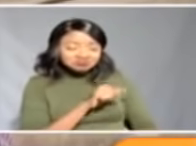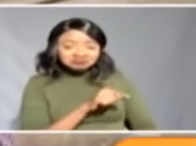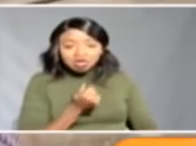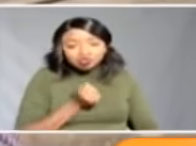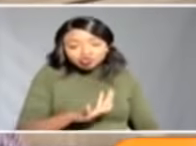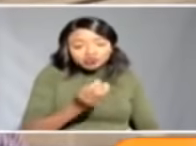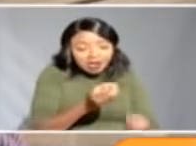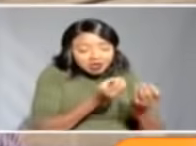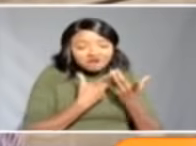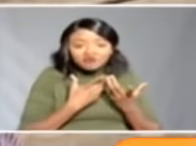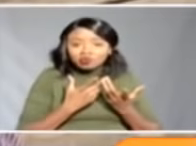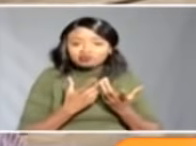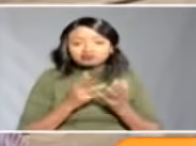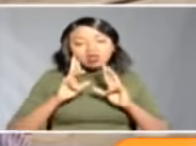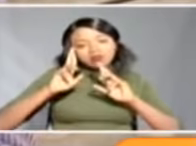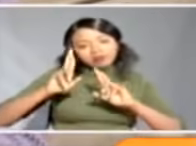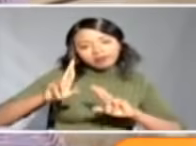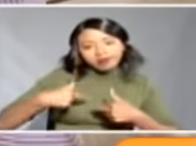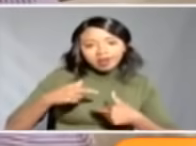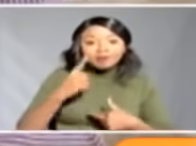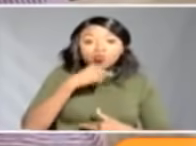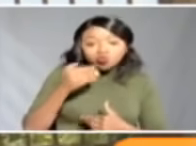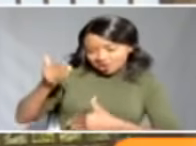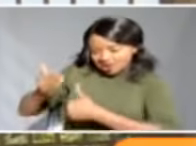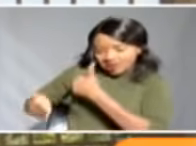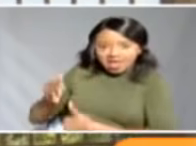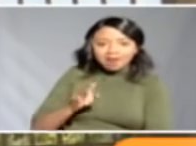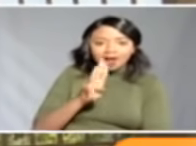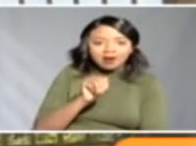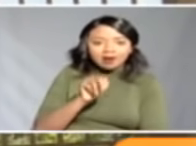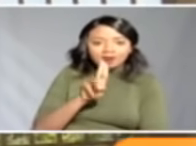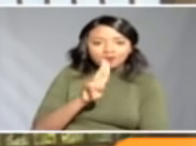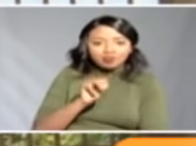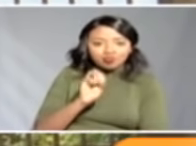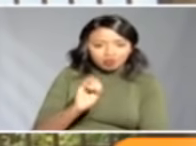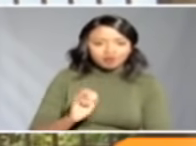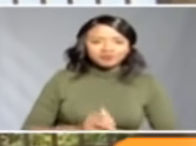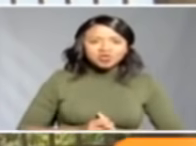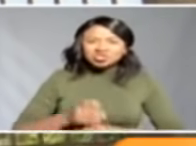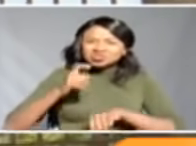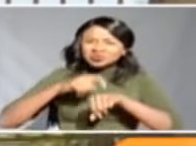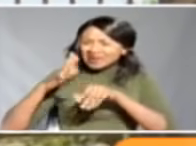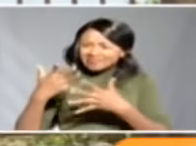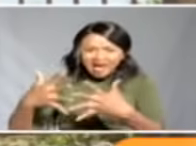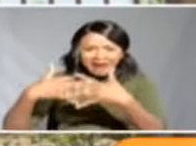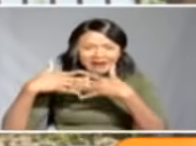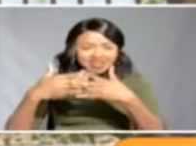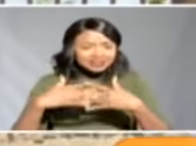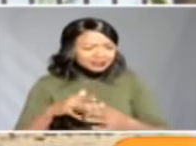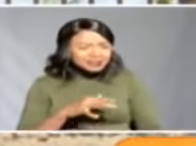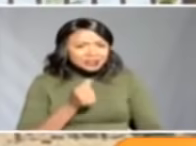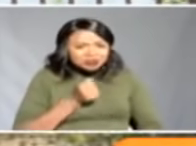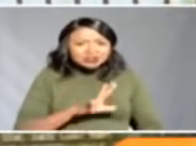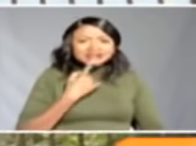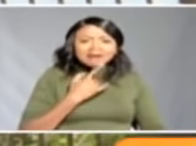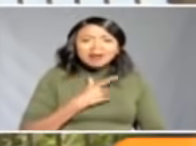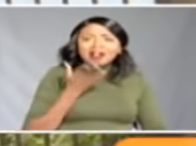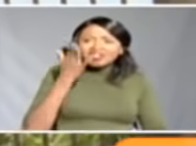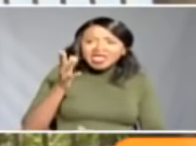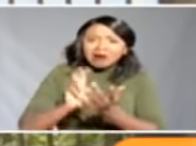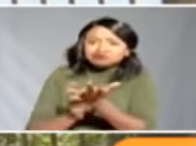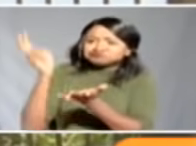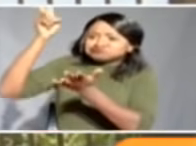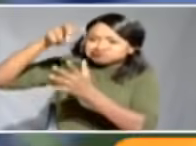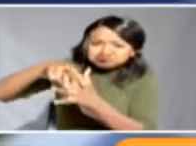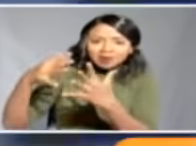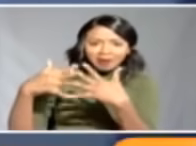aliniambia ameshikwa na jirani. So wakiwa pale kwa geti, mtoto wangu alimwambia ende ulukie pale kwa hii geti.